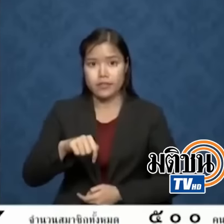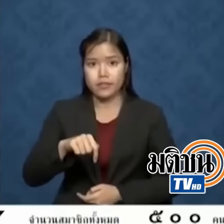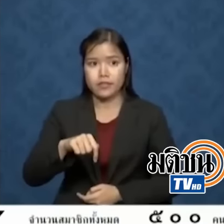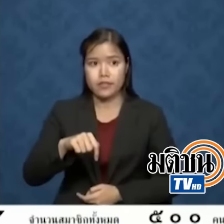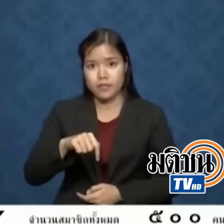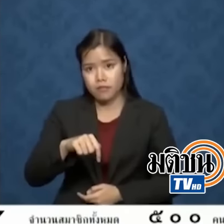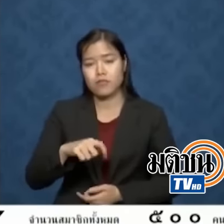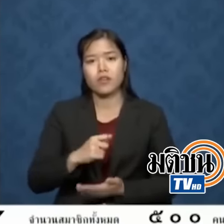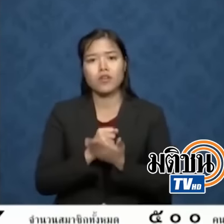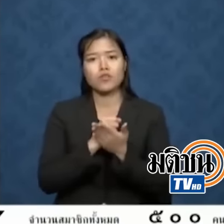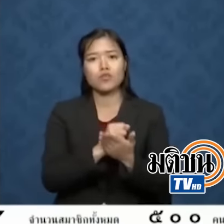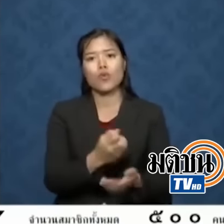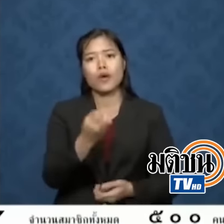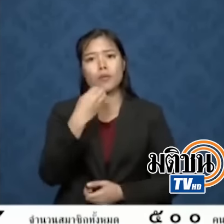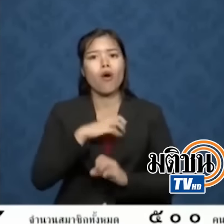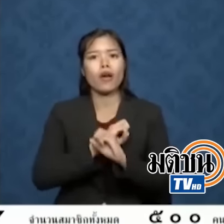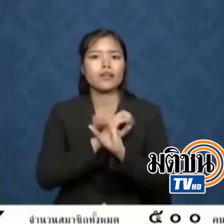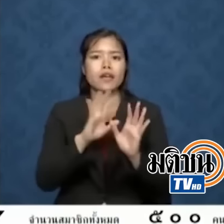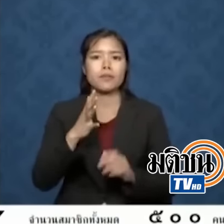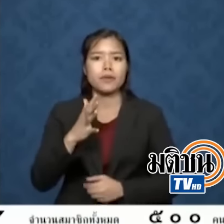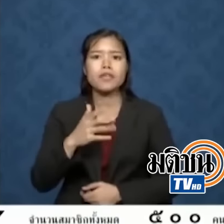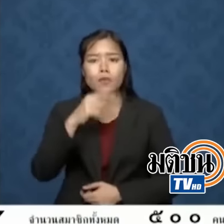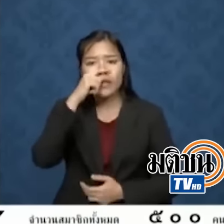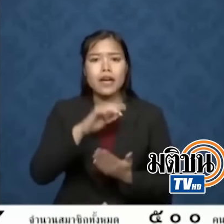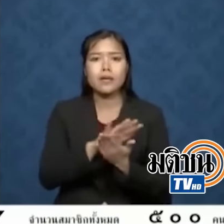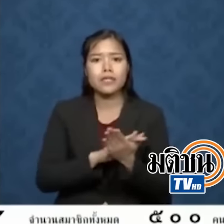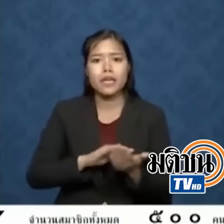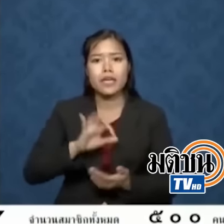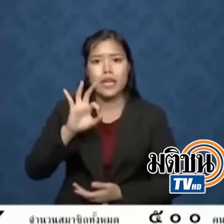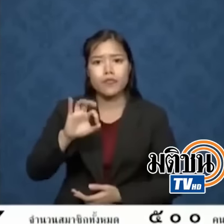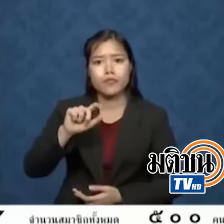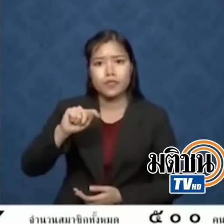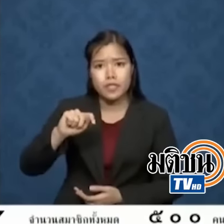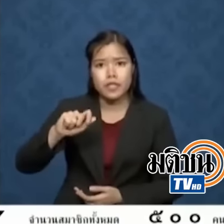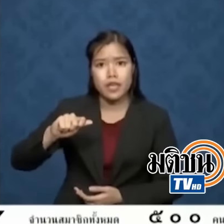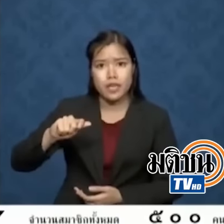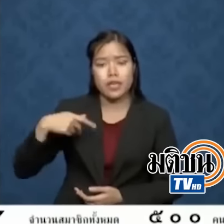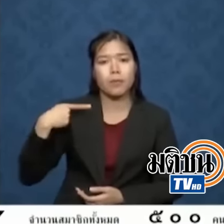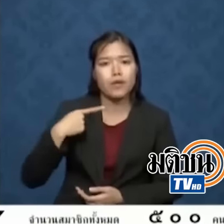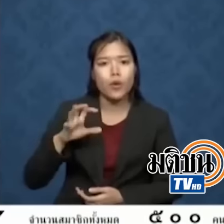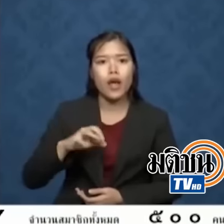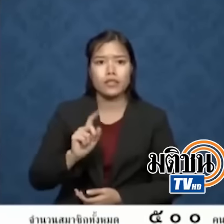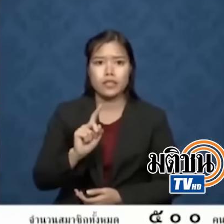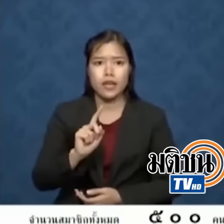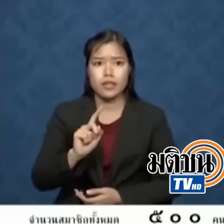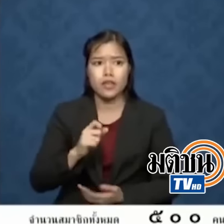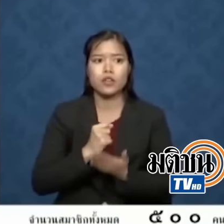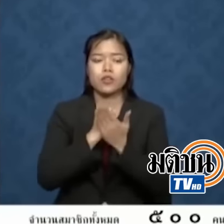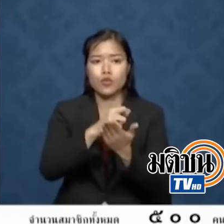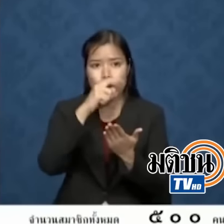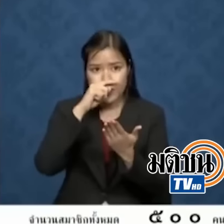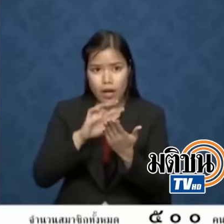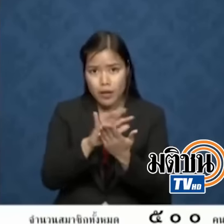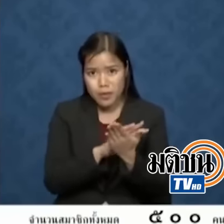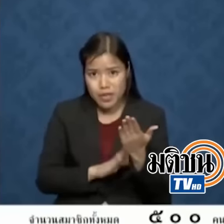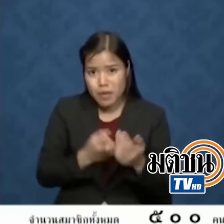ม่การันตีอะไรเลยครับว่าประเทศเราจะได้ประโยชน์จาก FTA หรือการไปเซ็น FTA จะช่วยประเทศได้เยอะมันจะ